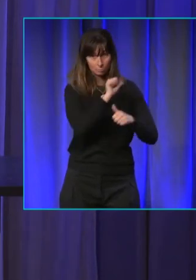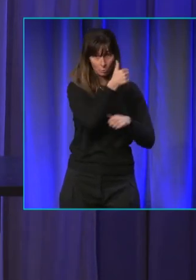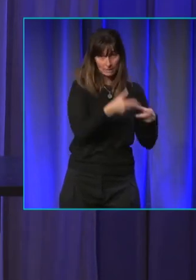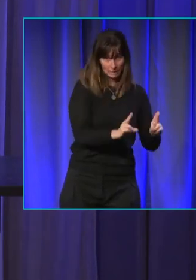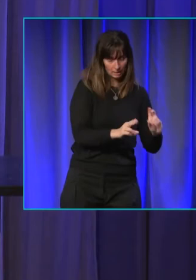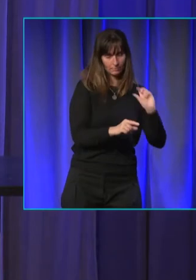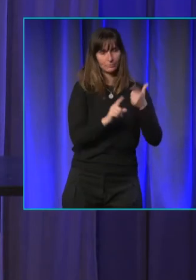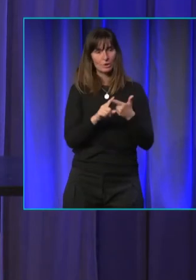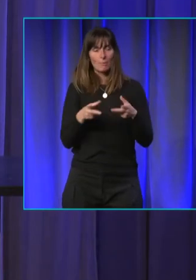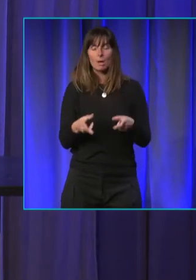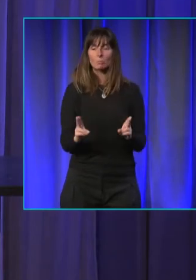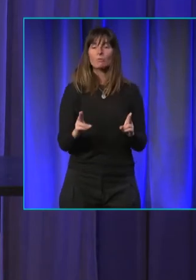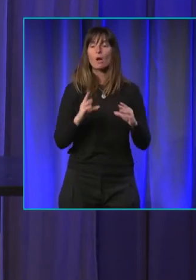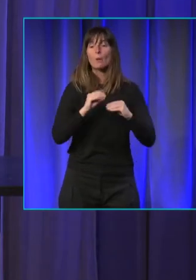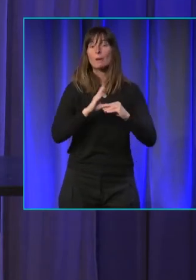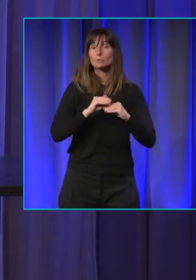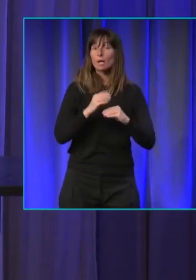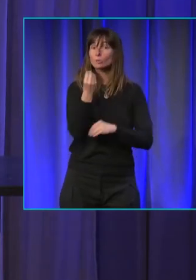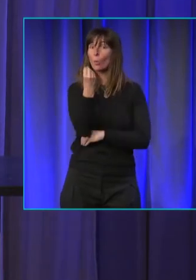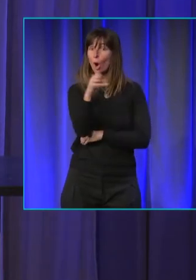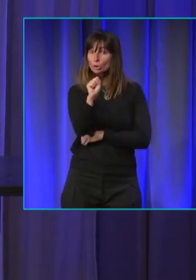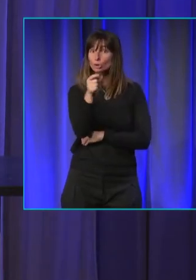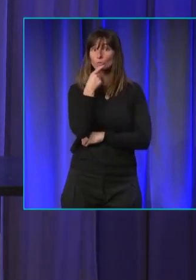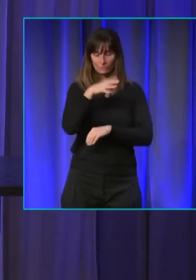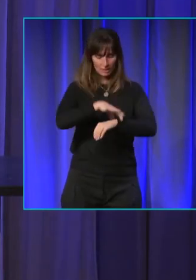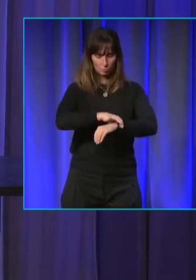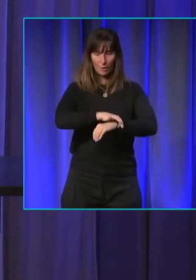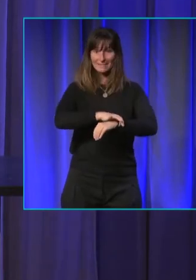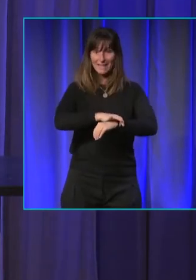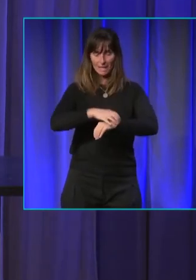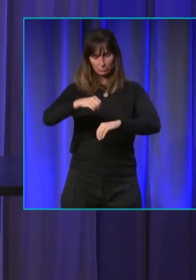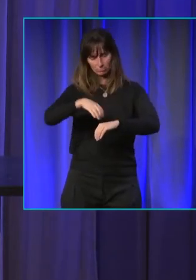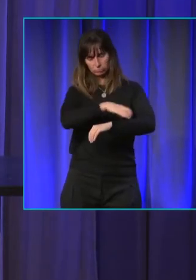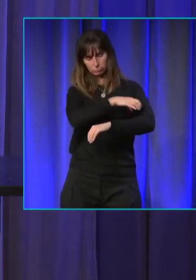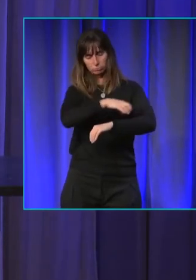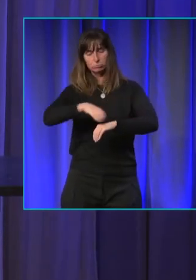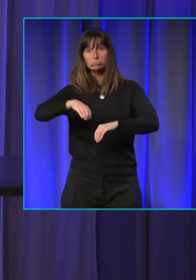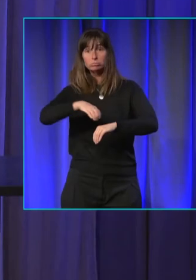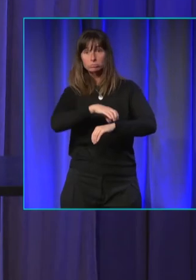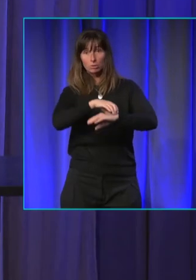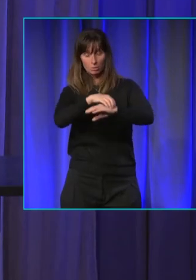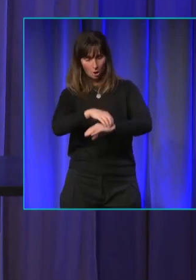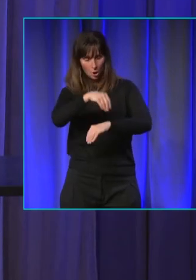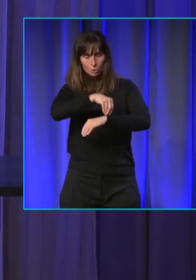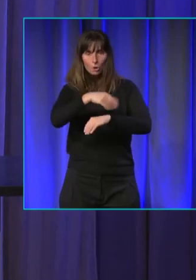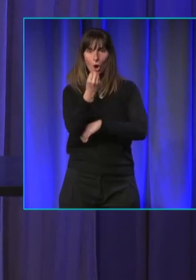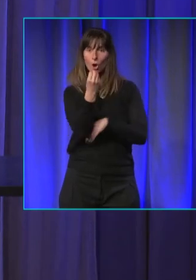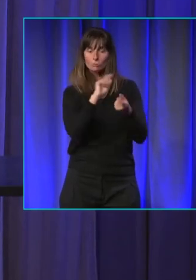maturation osseuse aussi, donc on peut faire une radiographie du poignet pour évaluer le niveau